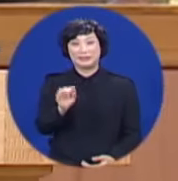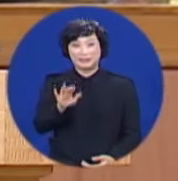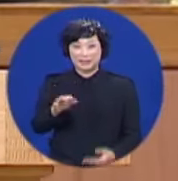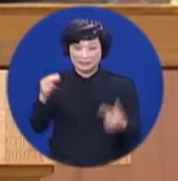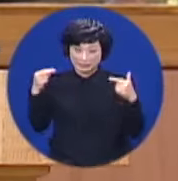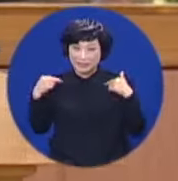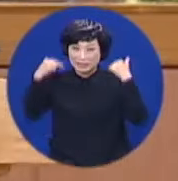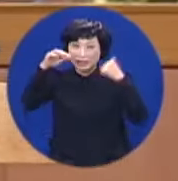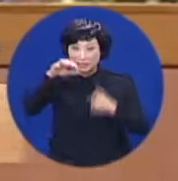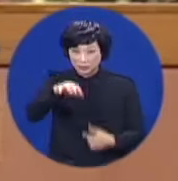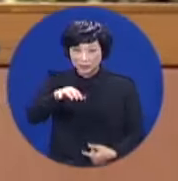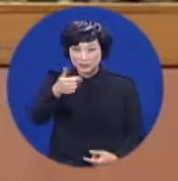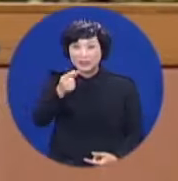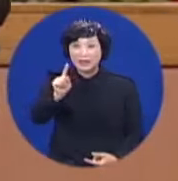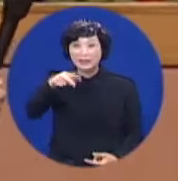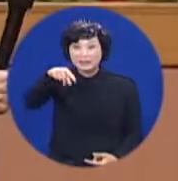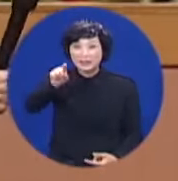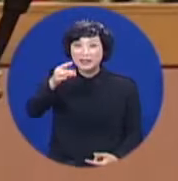나사렛이라는 동네